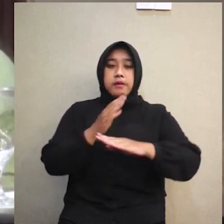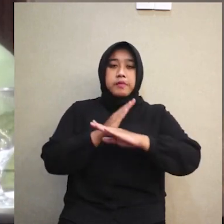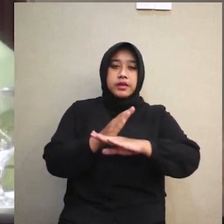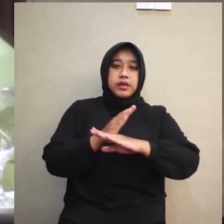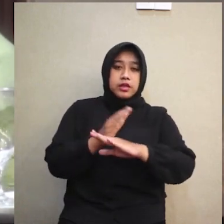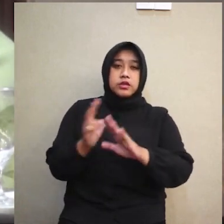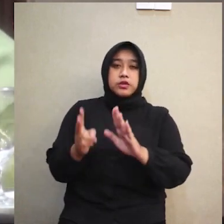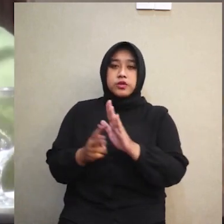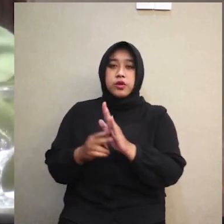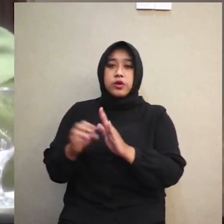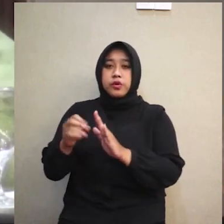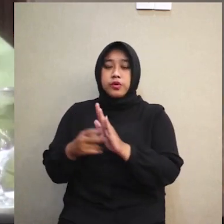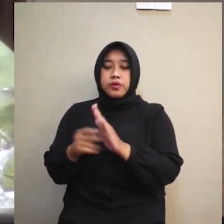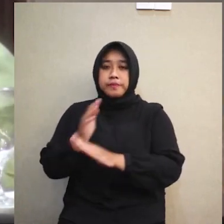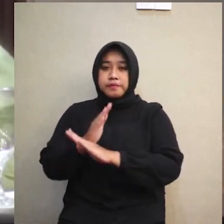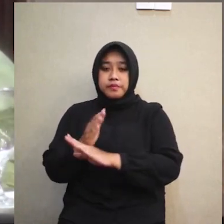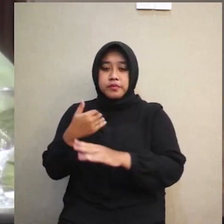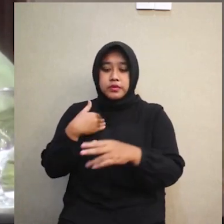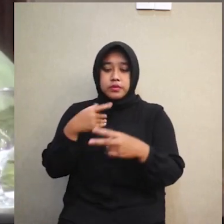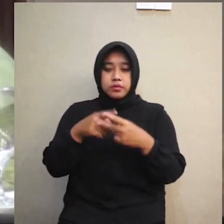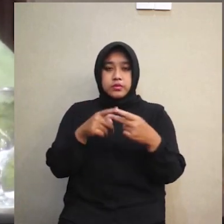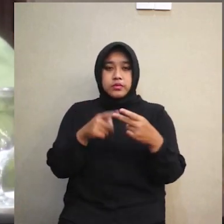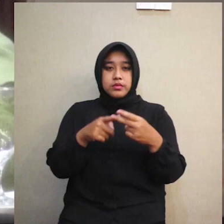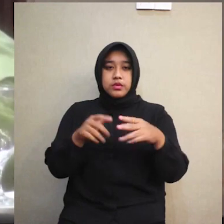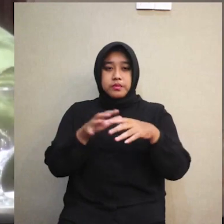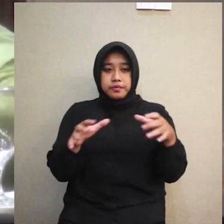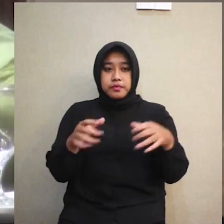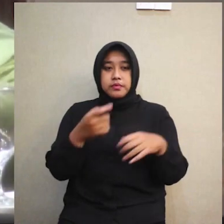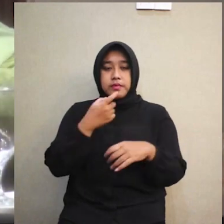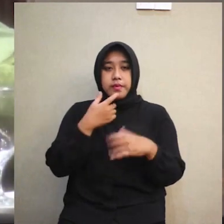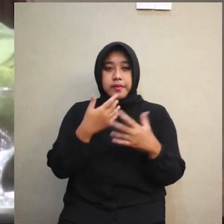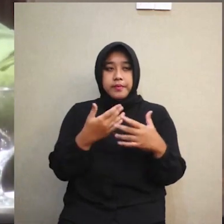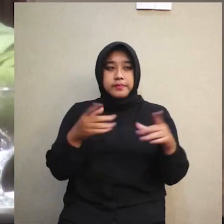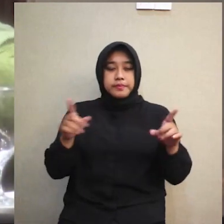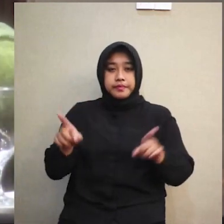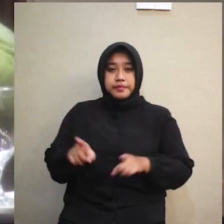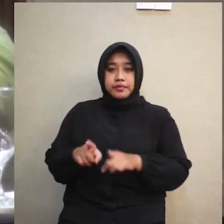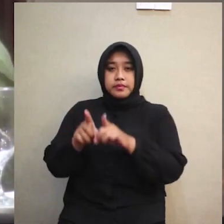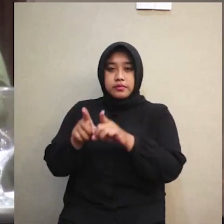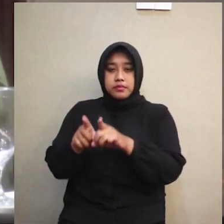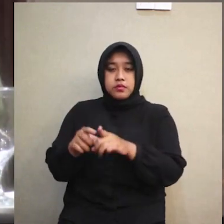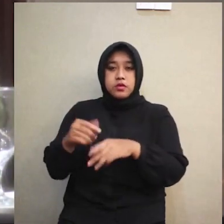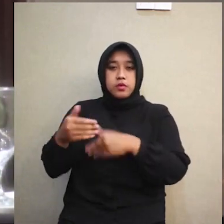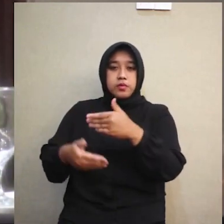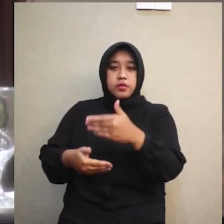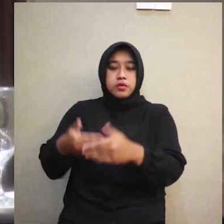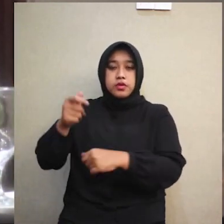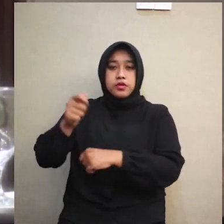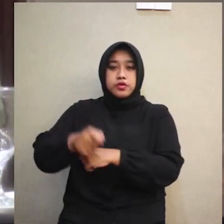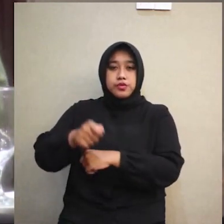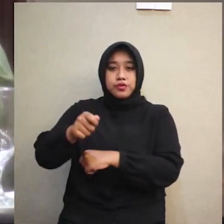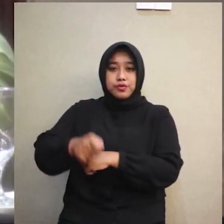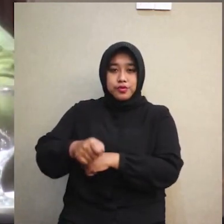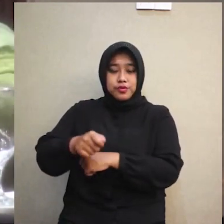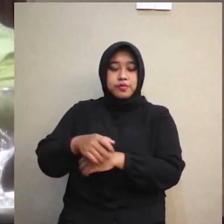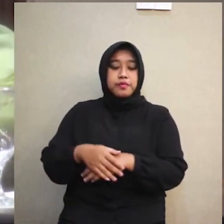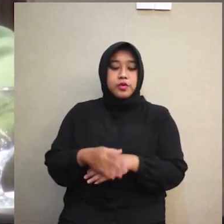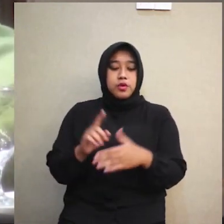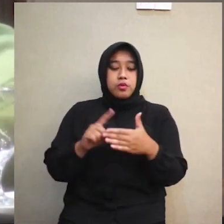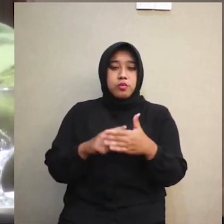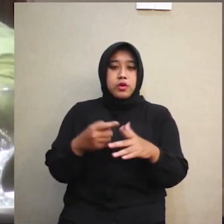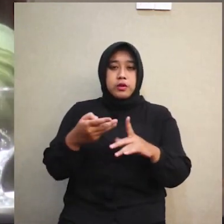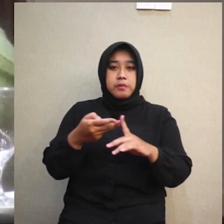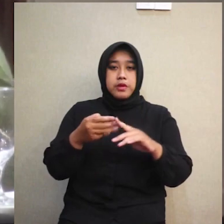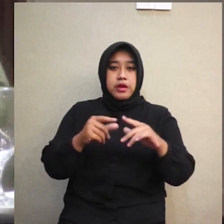ada dua hal yang besar nih yang pertama pendampingan di dalam proses hukumnya mulai bab mulai